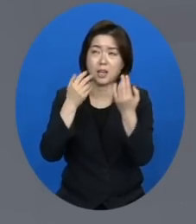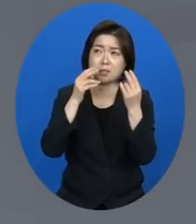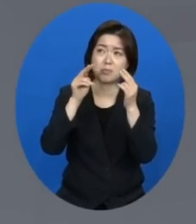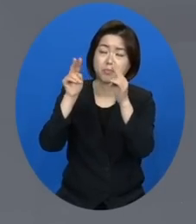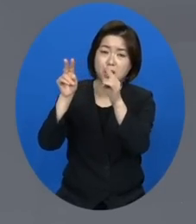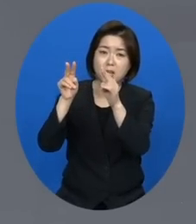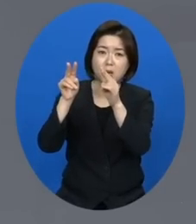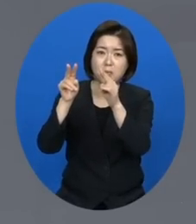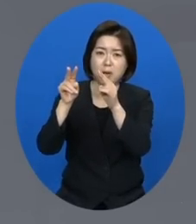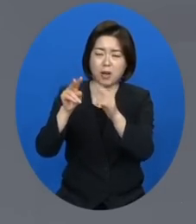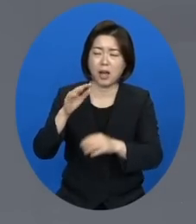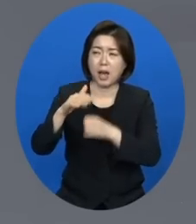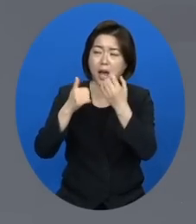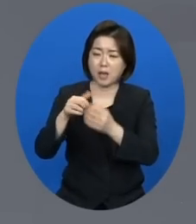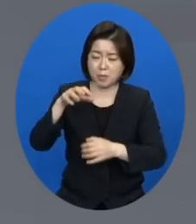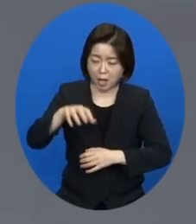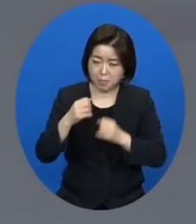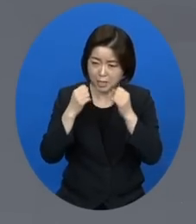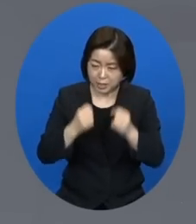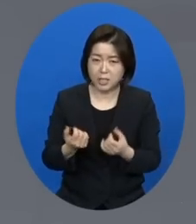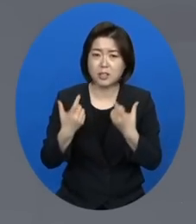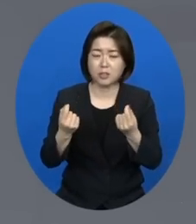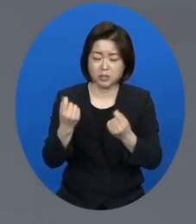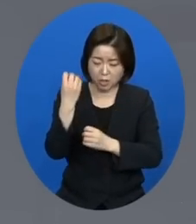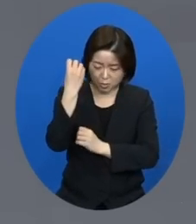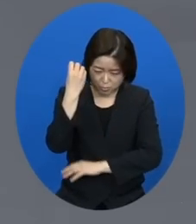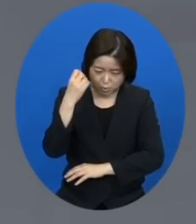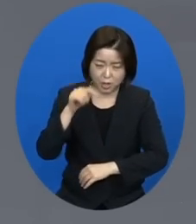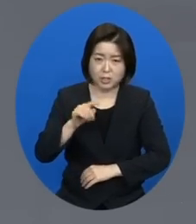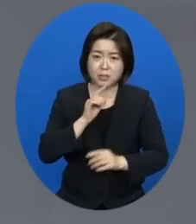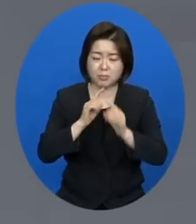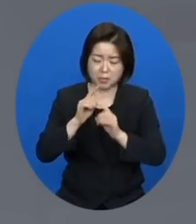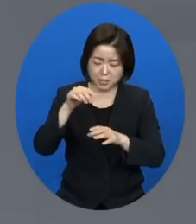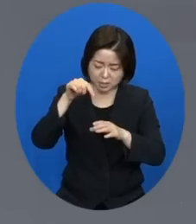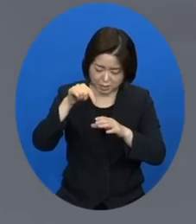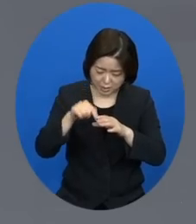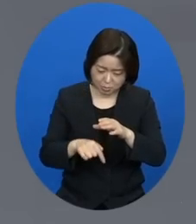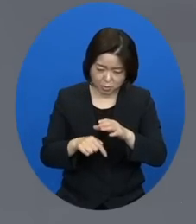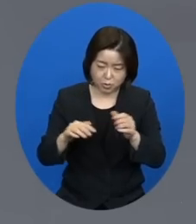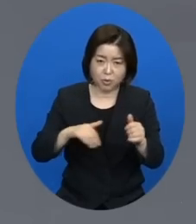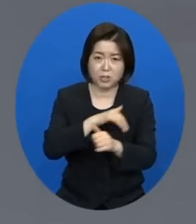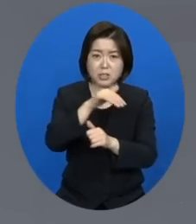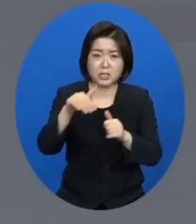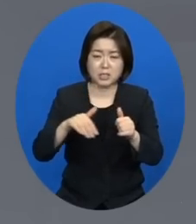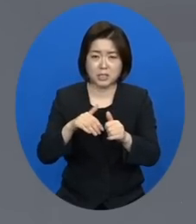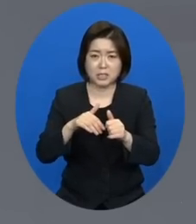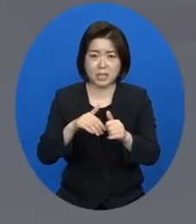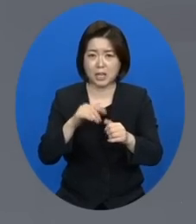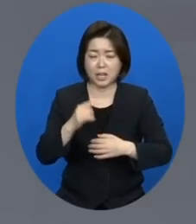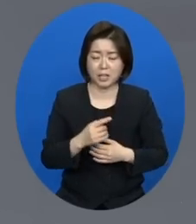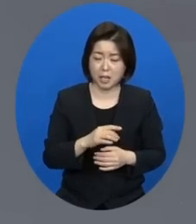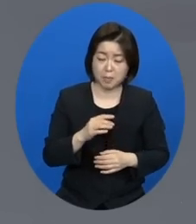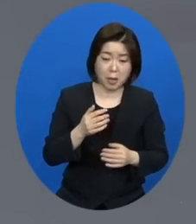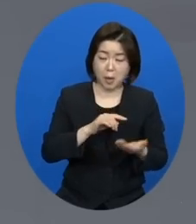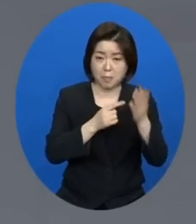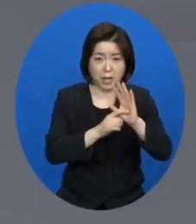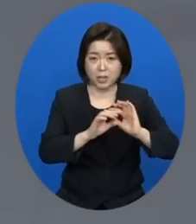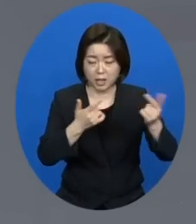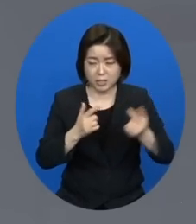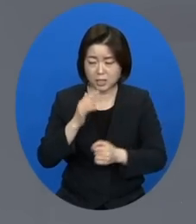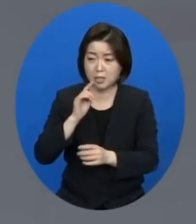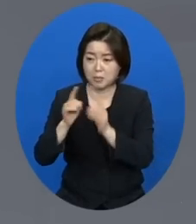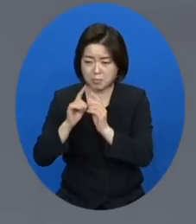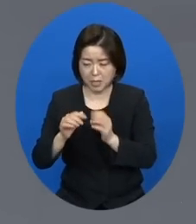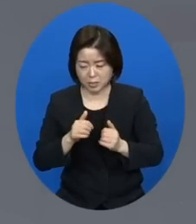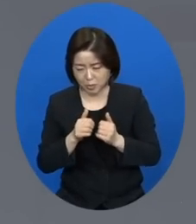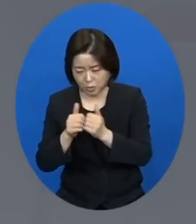바라보며 코람데오 바로 그 뿌리를 깊숙이 말씀에 내리고 상황에 흔들리는 것이 아니라 그 말씀에 반응하여 주님과 동행하였던